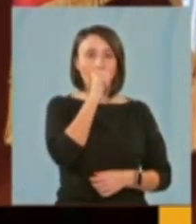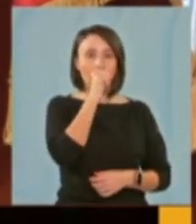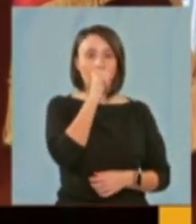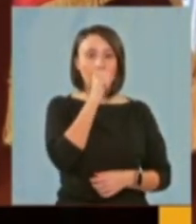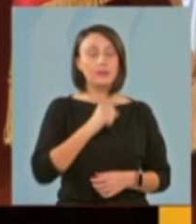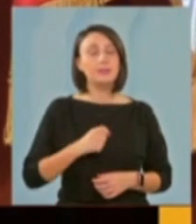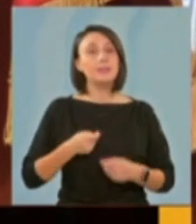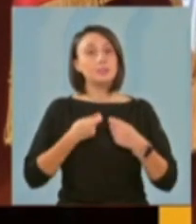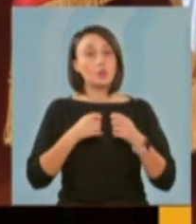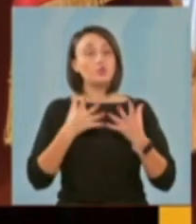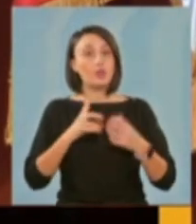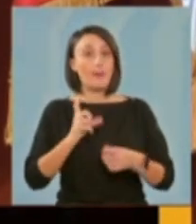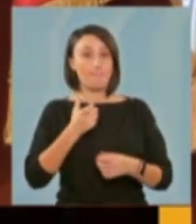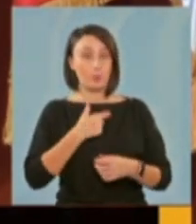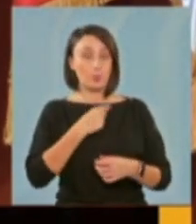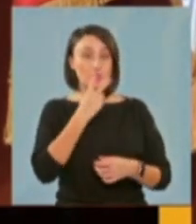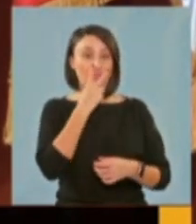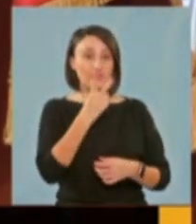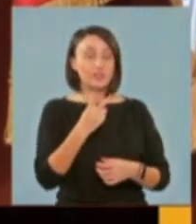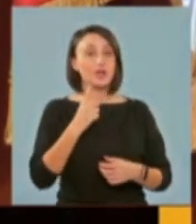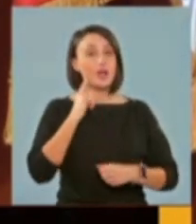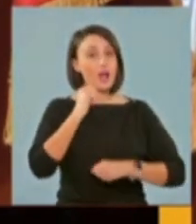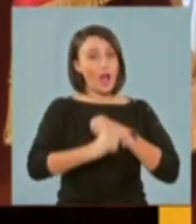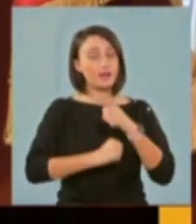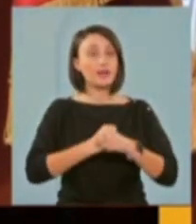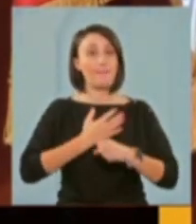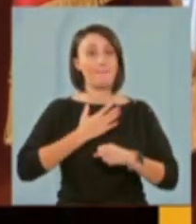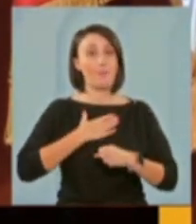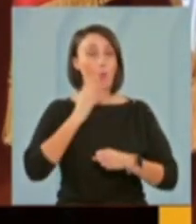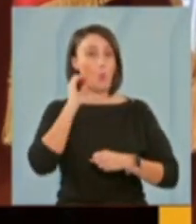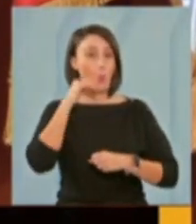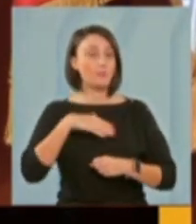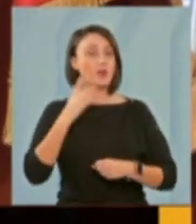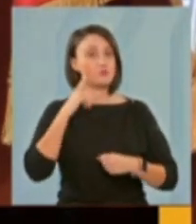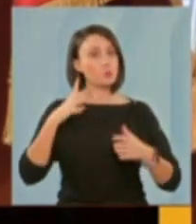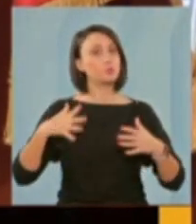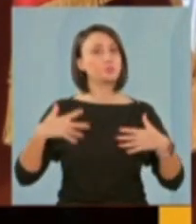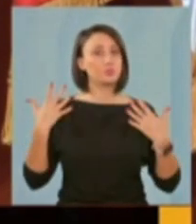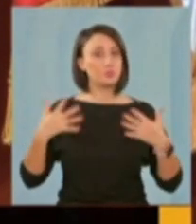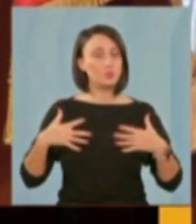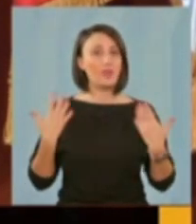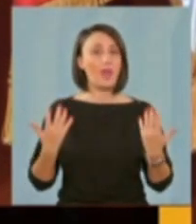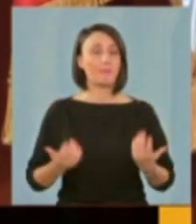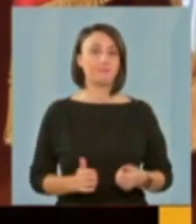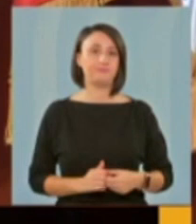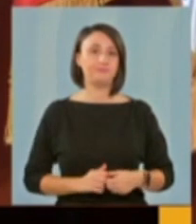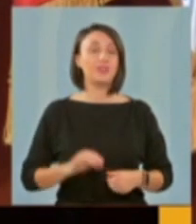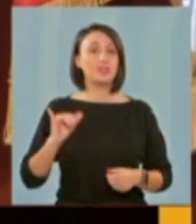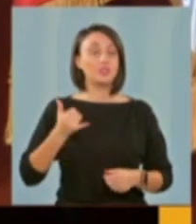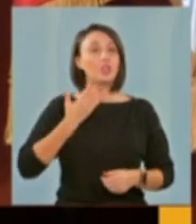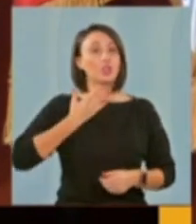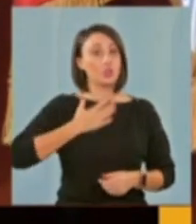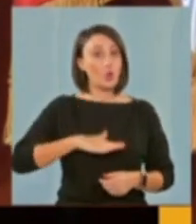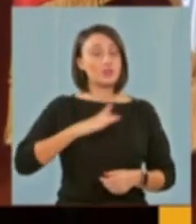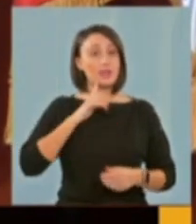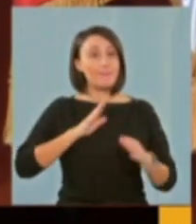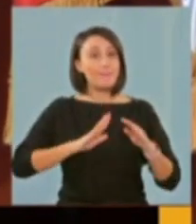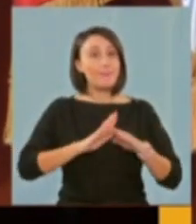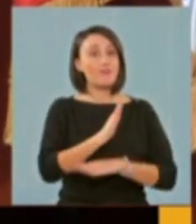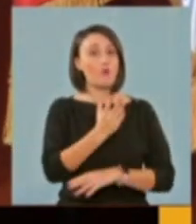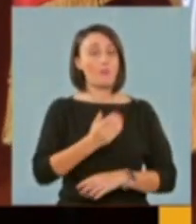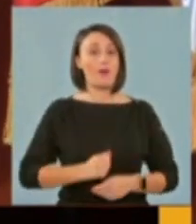Tot ce am putut să văd în cariera mea la oameni a fost entuziasmul și dorința de a